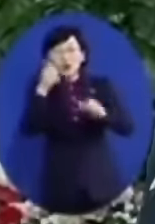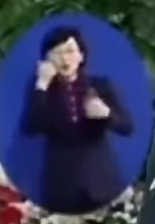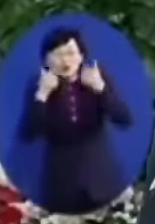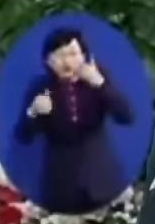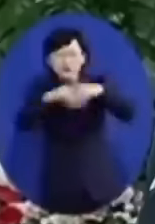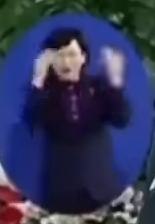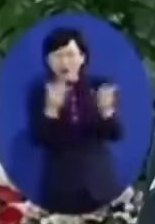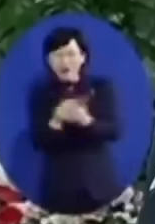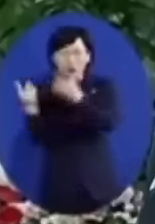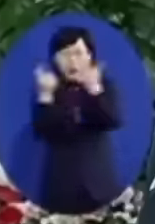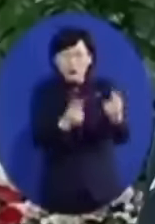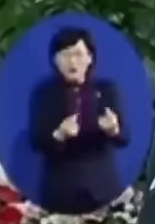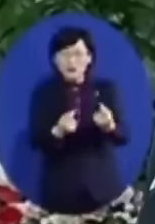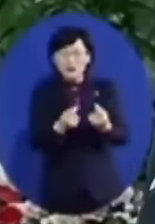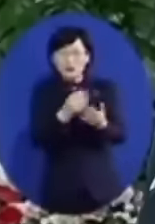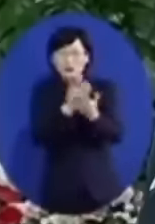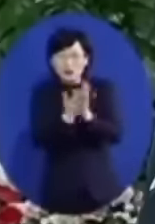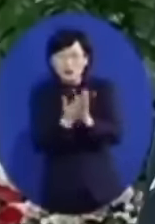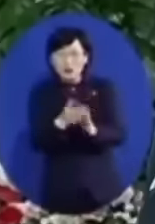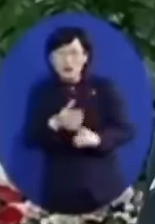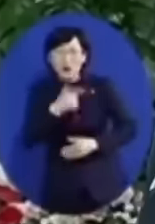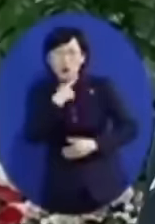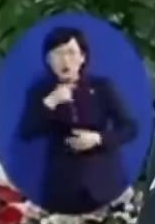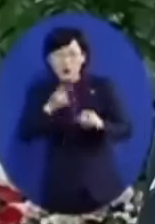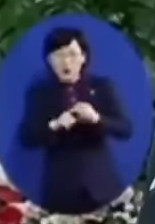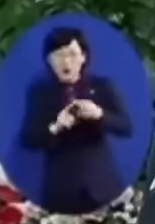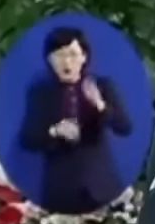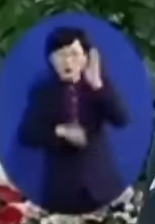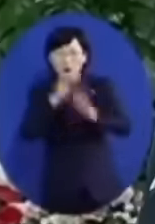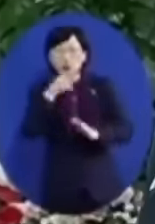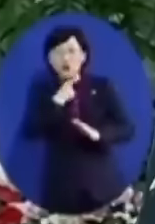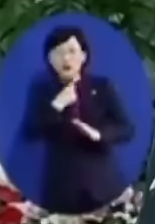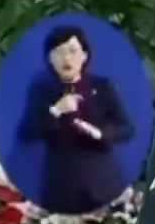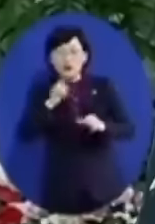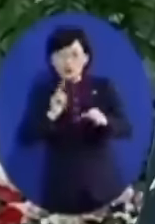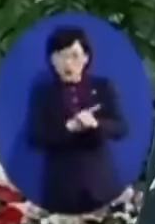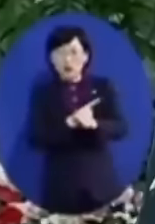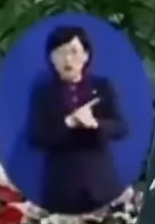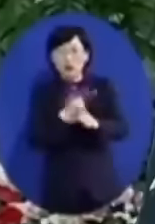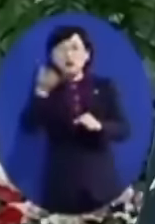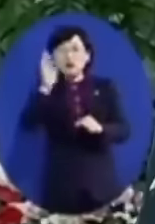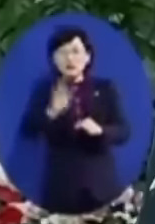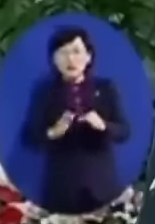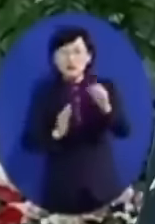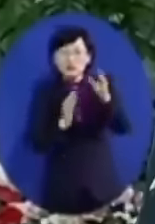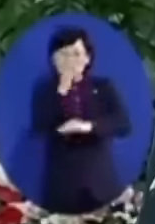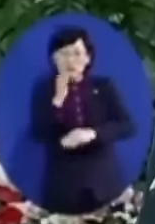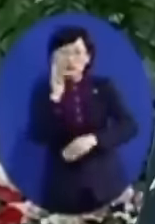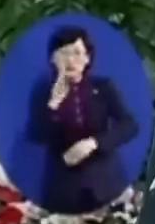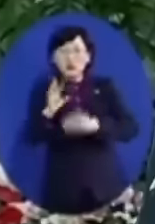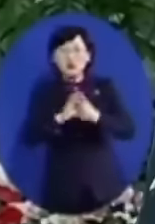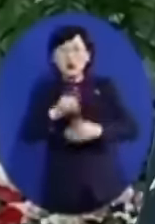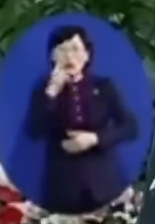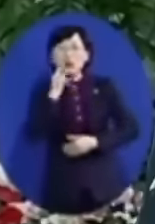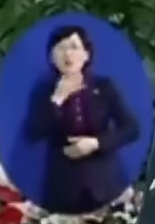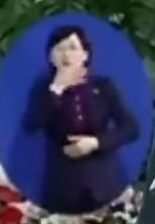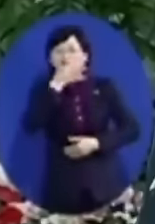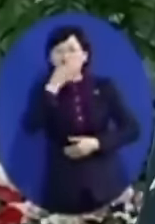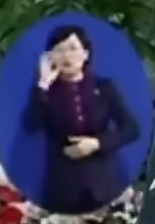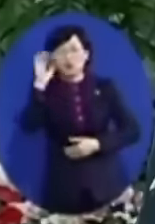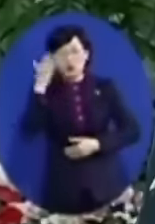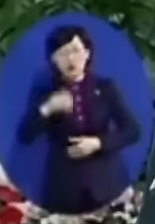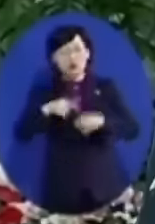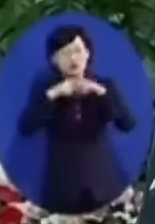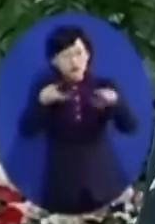합니다. 그것은 인간의 자연적인 본성입니다. 그런데 그 정도가 지나치면 탐욕이 되고 마는 것입니다. 그냥